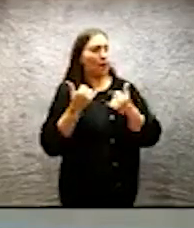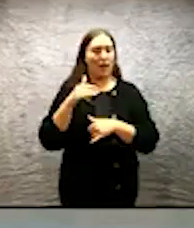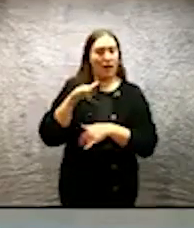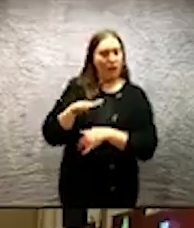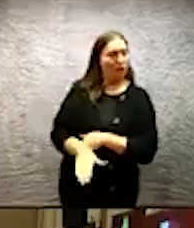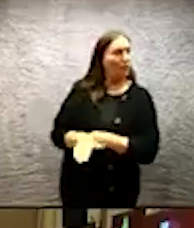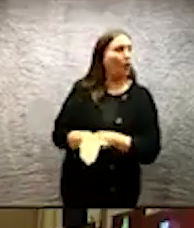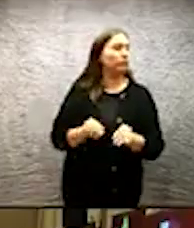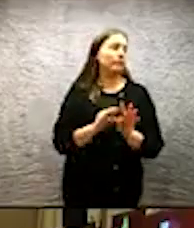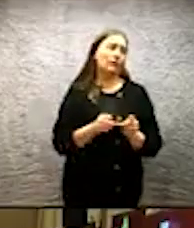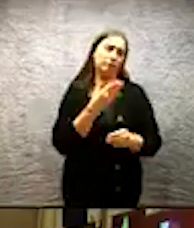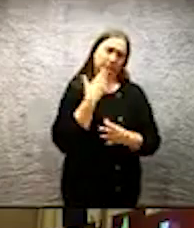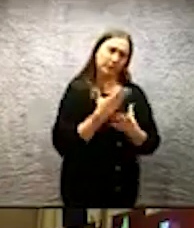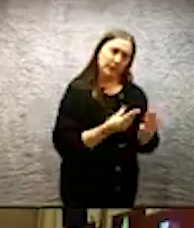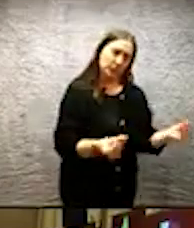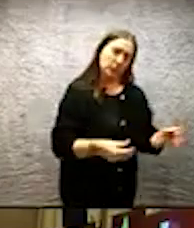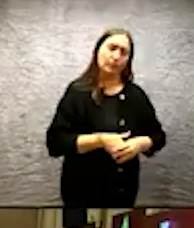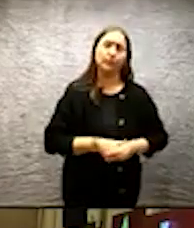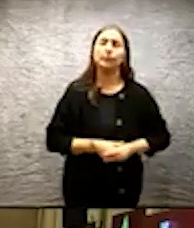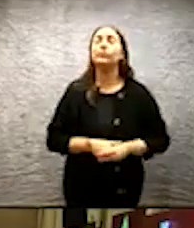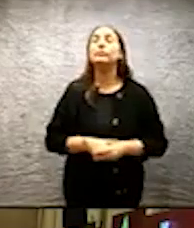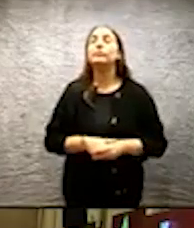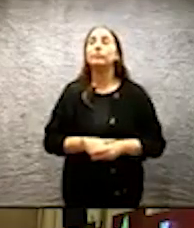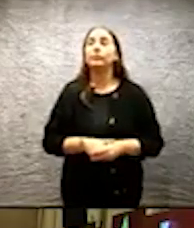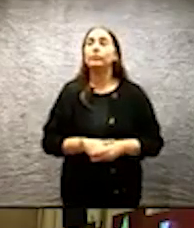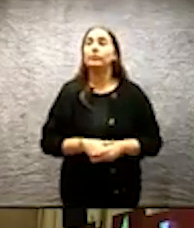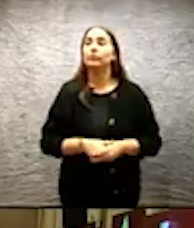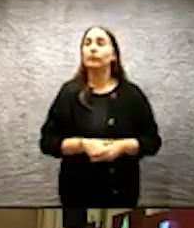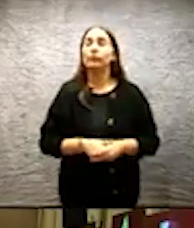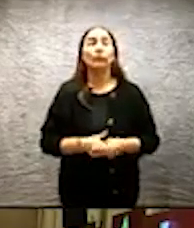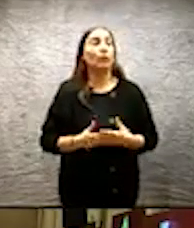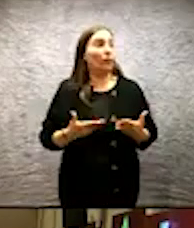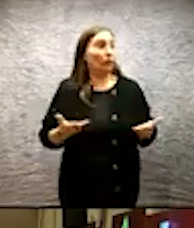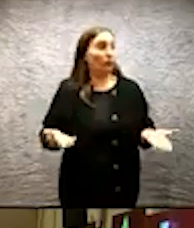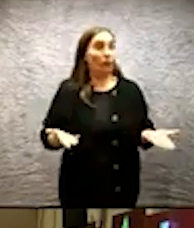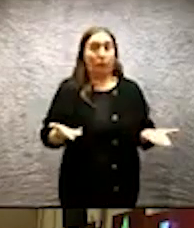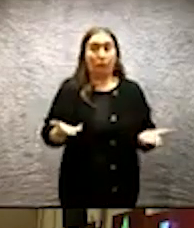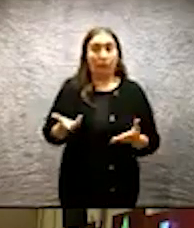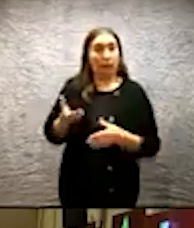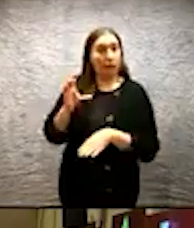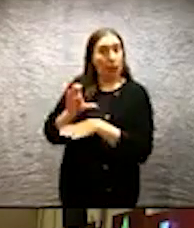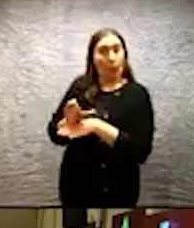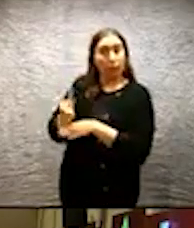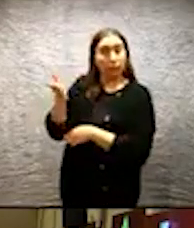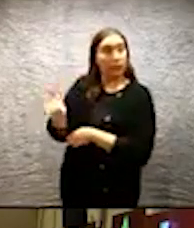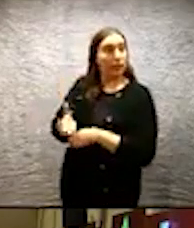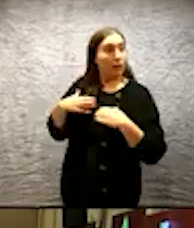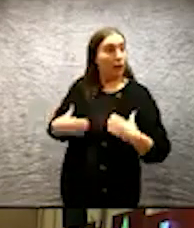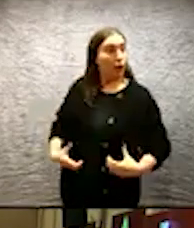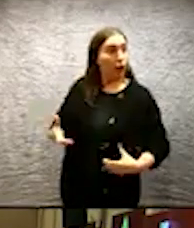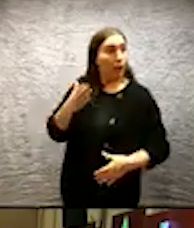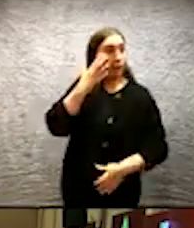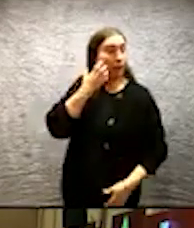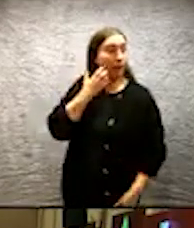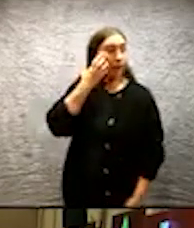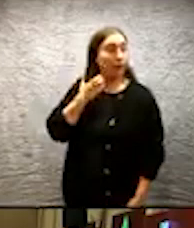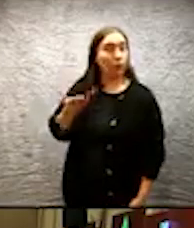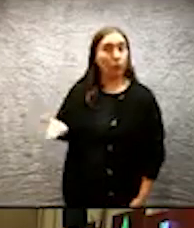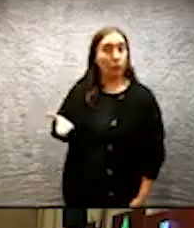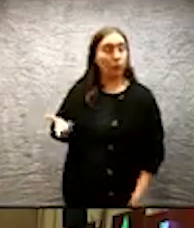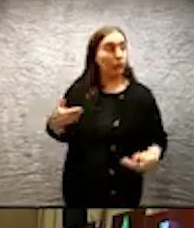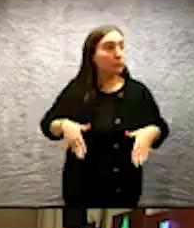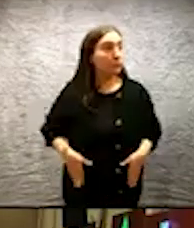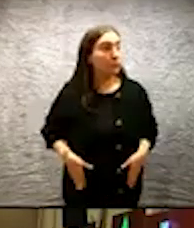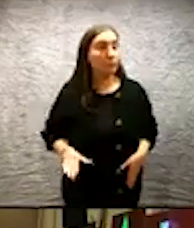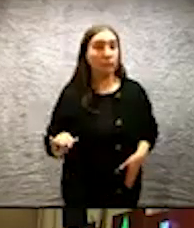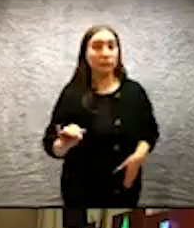beaucoup. Qui est contre, finalement, la création de ce club ado ? Qui